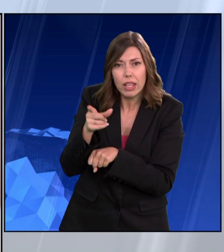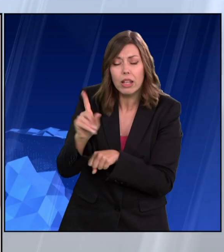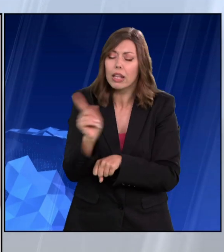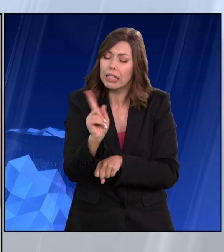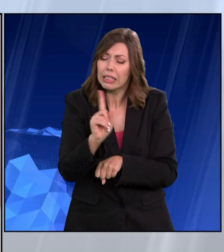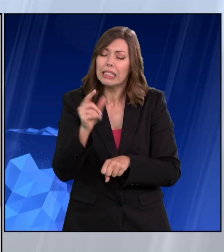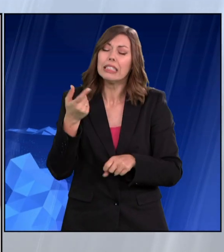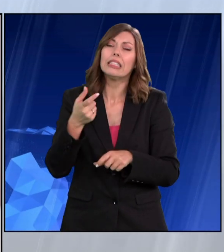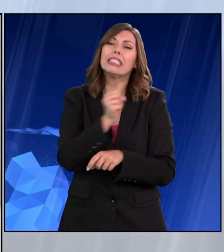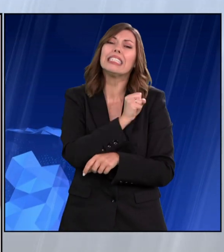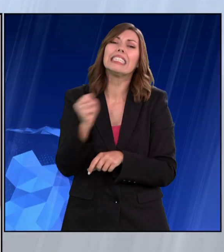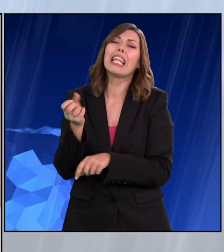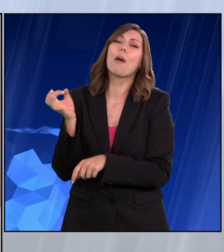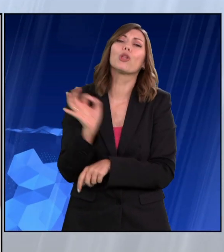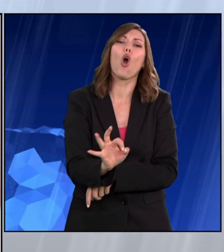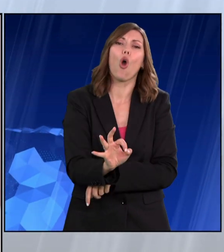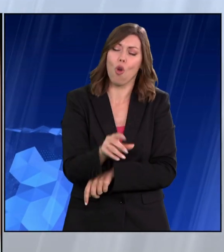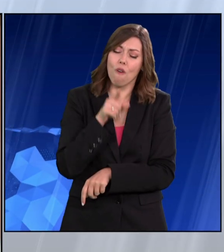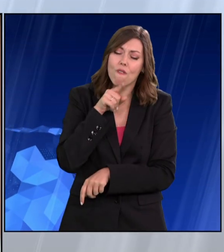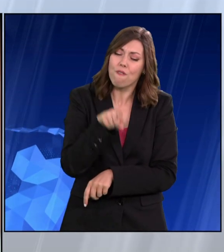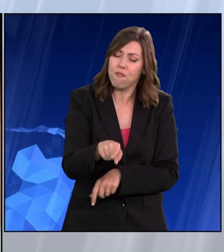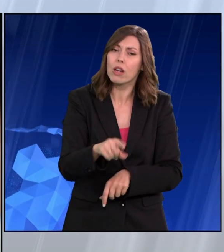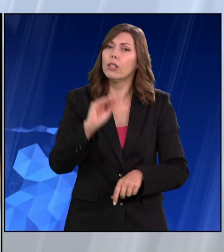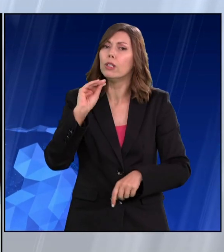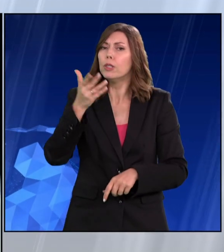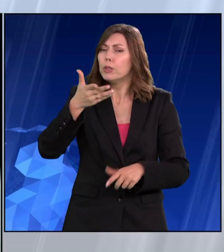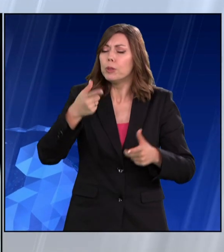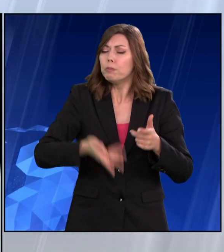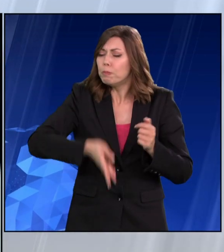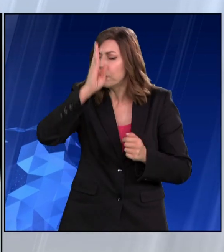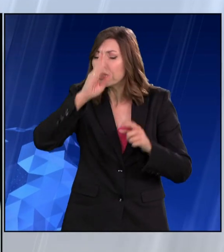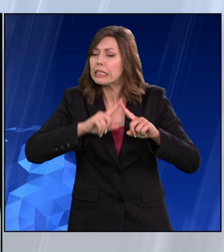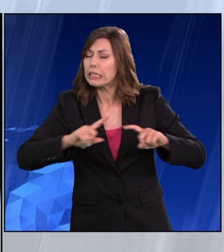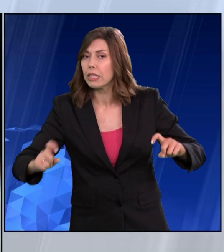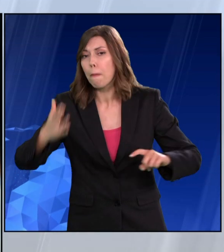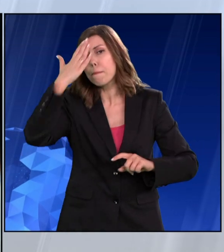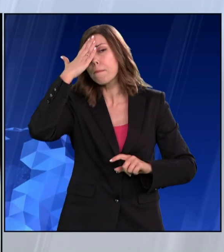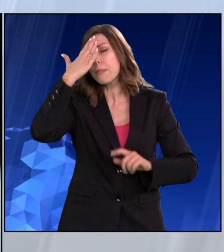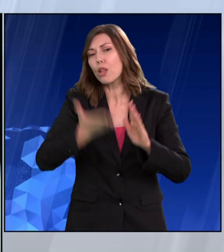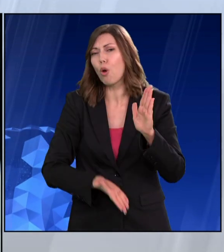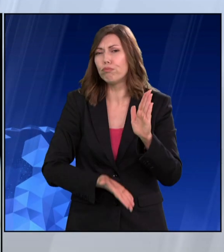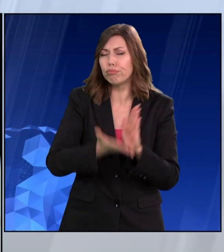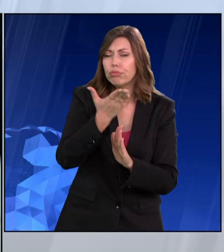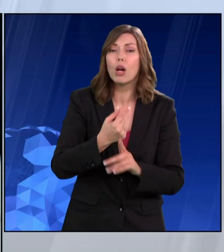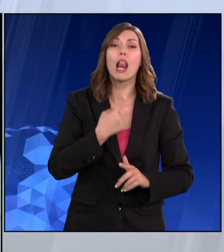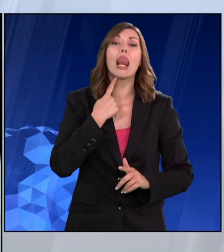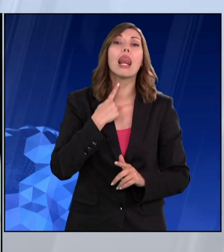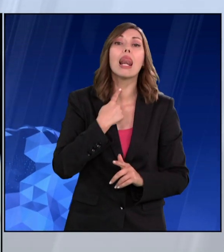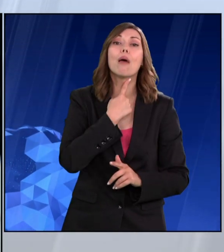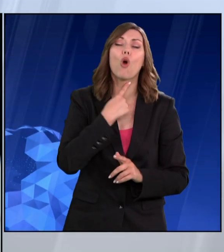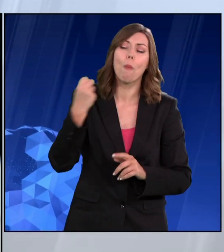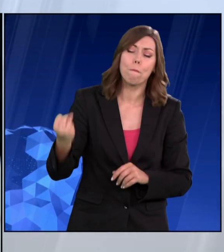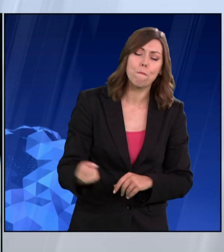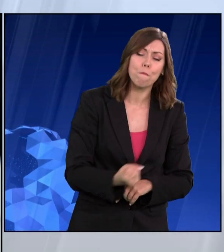στρεπτόκοκκου. Του στρεπτόκοκκου. Ναι, ωραία, τα συμπτώματα του στρεπτόκοκκου συνήθως είναι ψηλός πυρετός και πόνος στο λαιμό, αλλά τώρα τελευταία